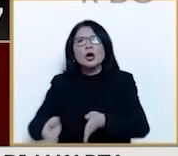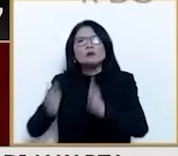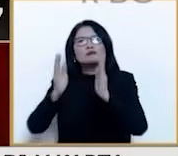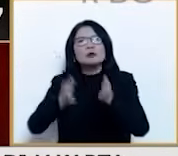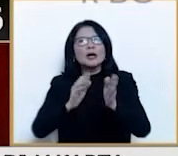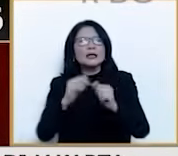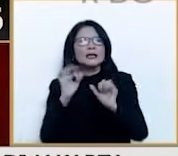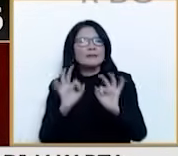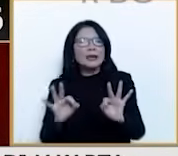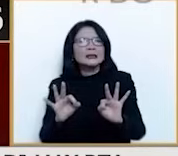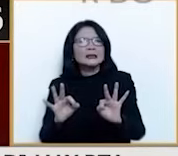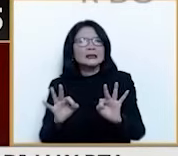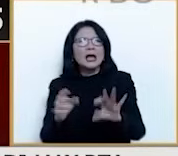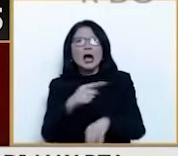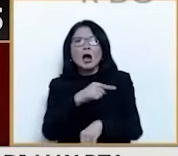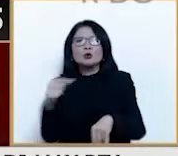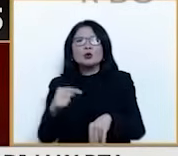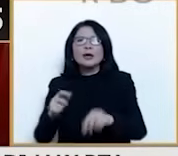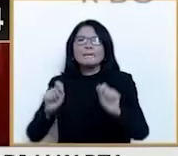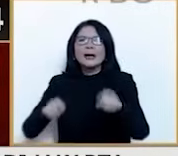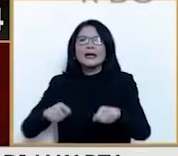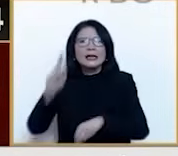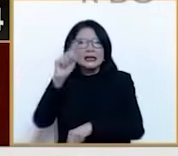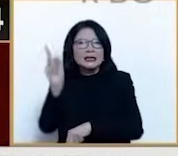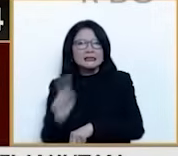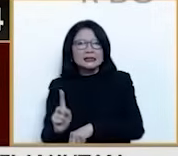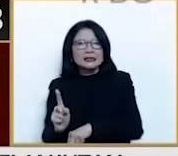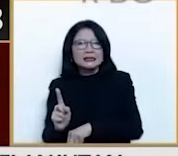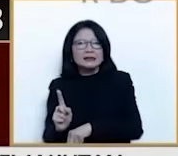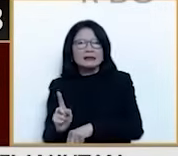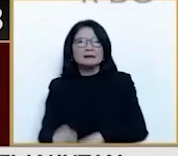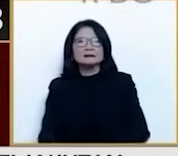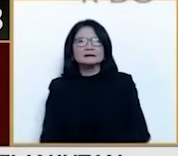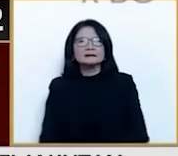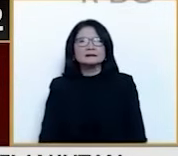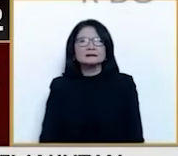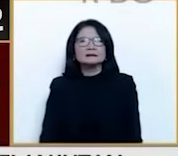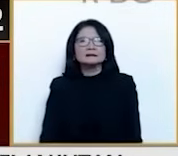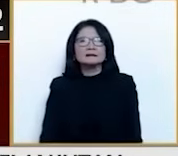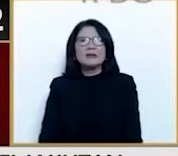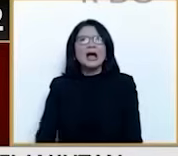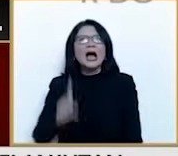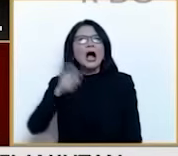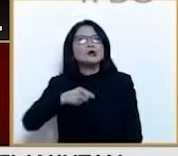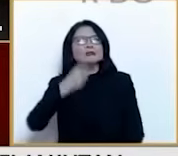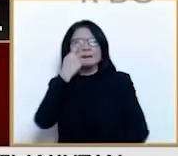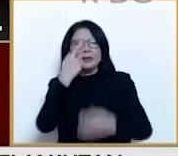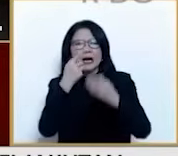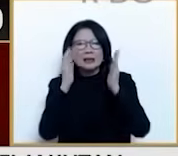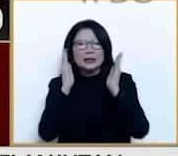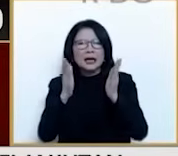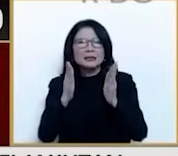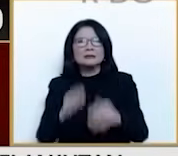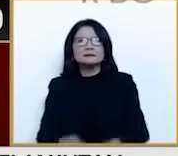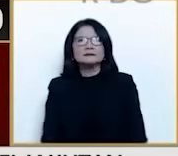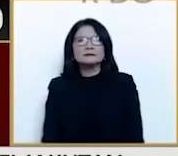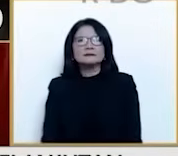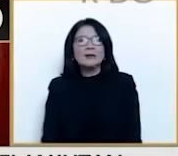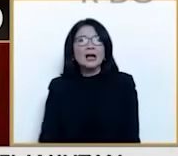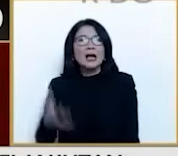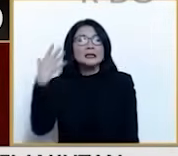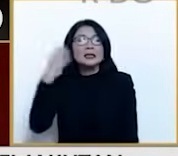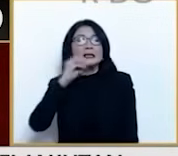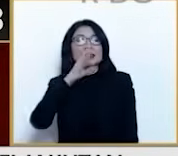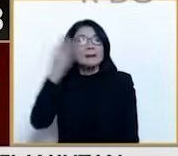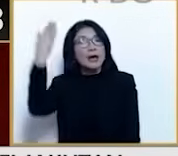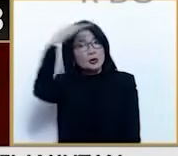Kemudian kurangi penggunaan listrik, itu yang perlu kita perhatikan. Lalu apa yang disampaikan oleh Pak